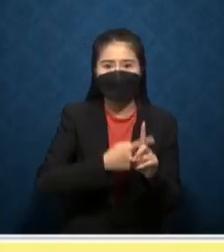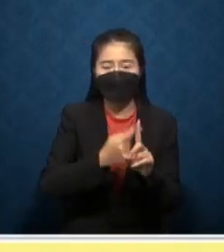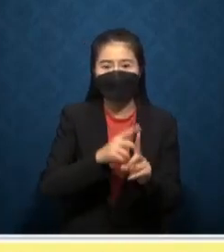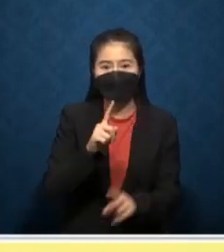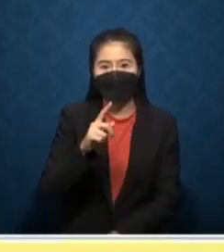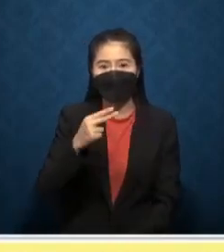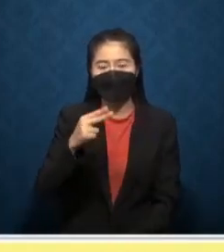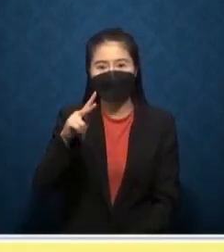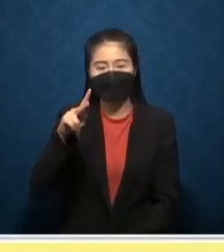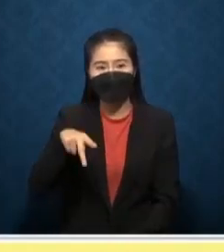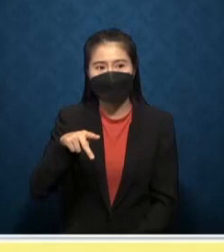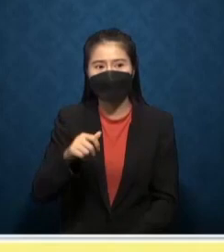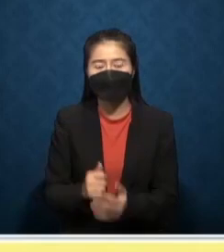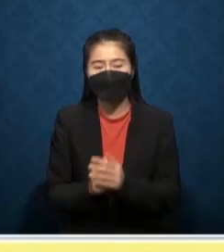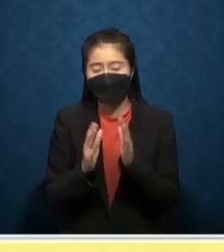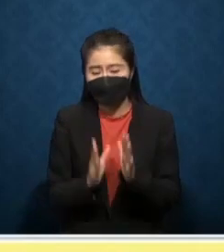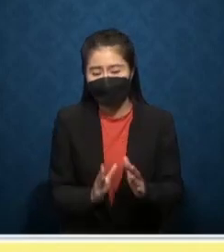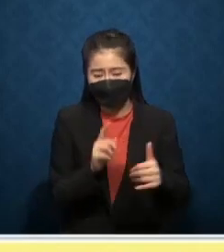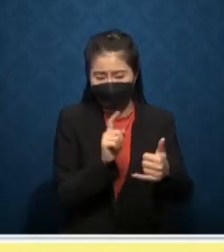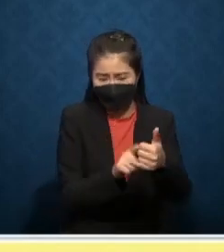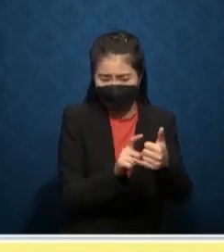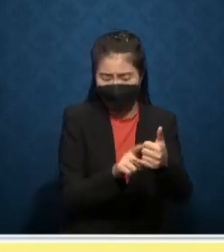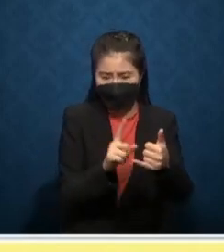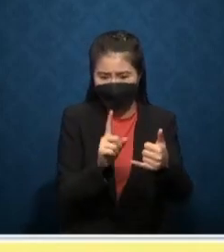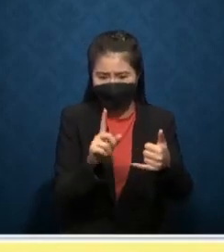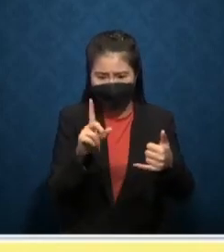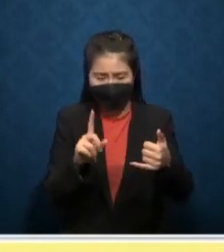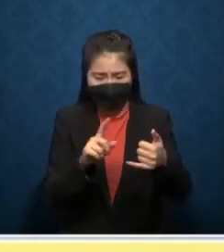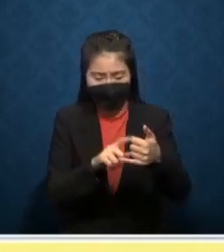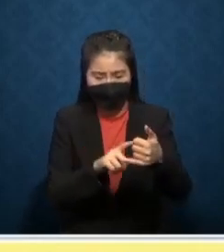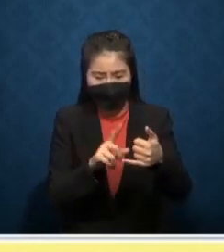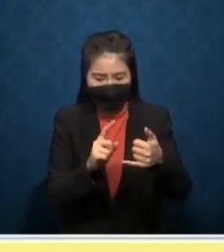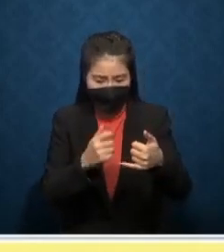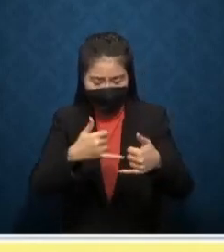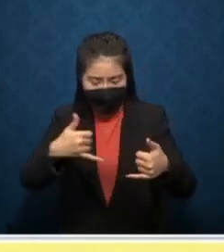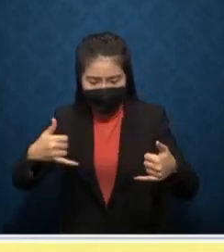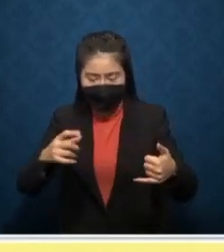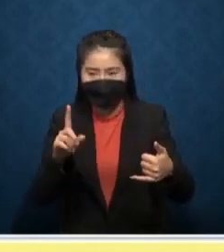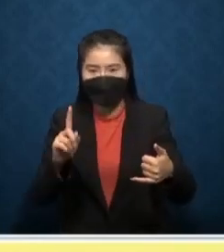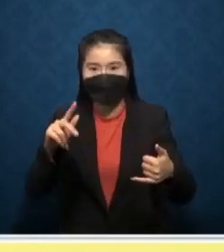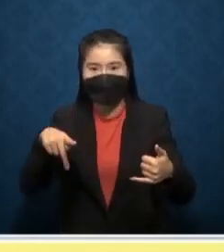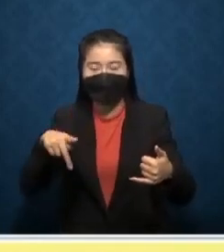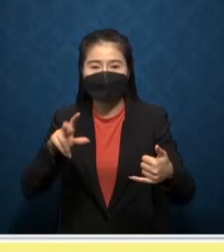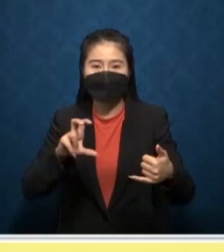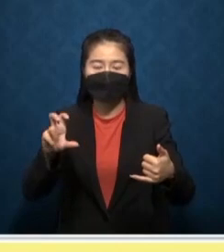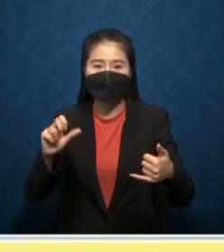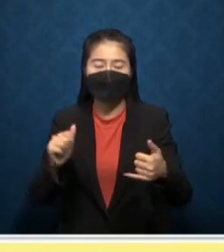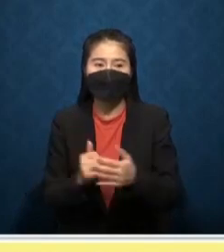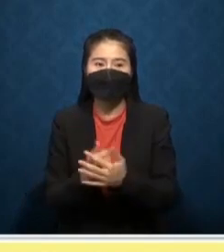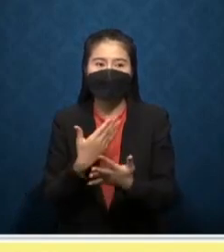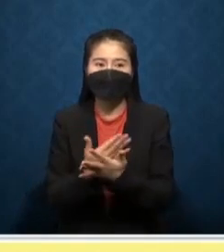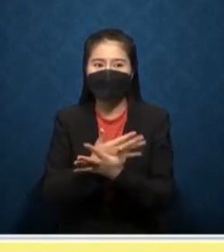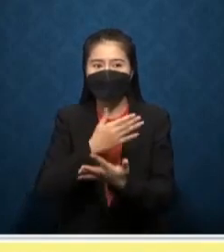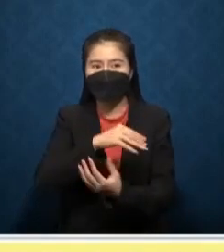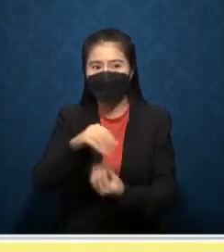600 คนจะตก 330 กวาล้านบาทที่เราประหยัดไปและการสร้างเรือนจำใหม